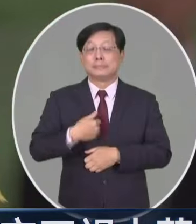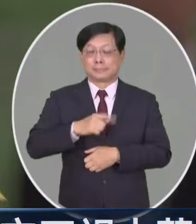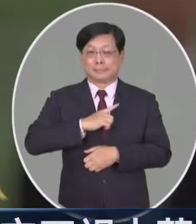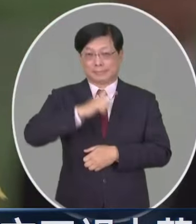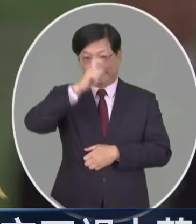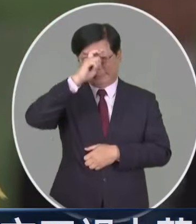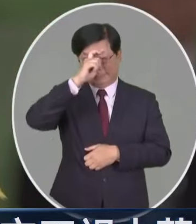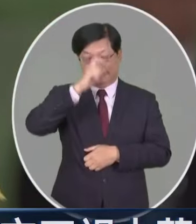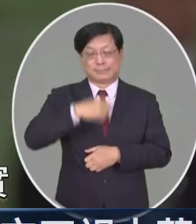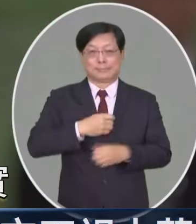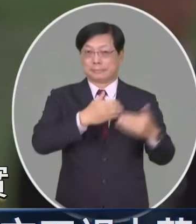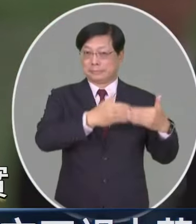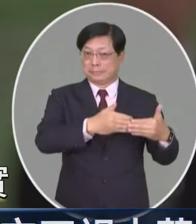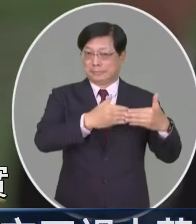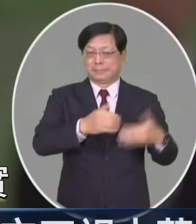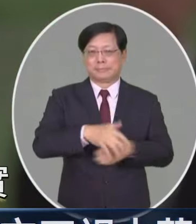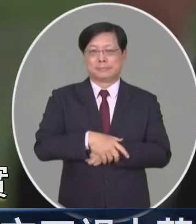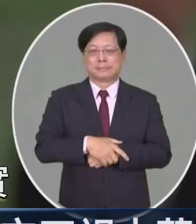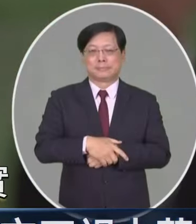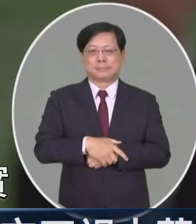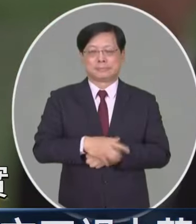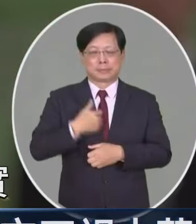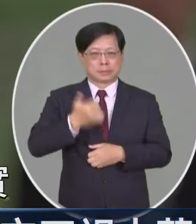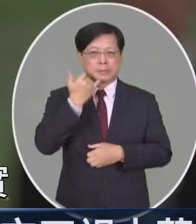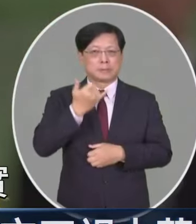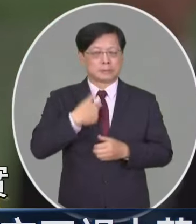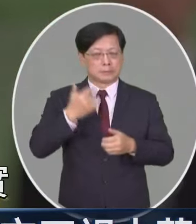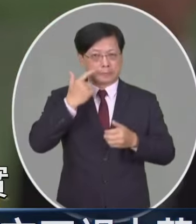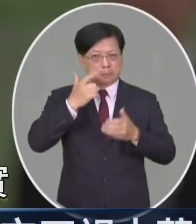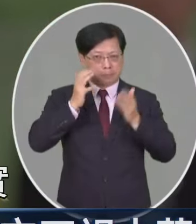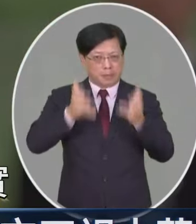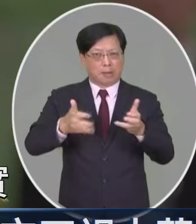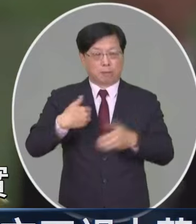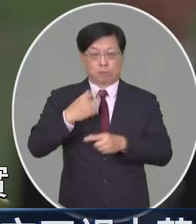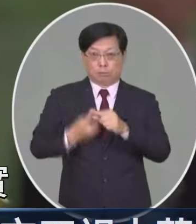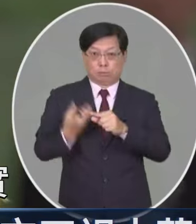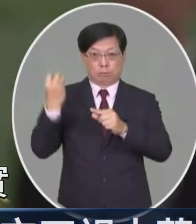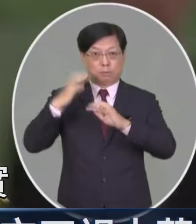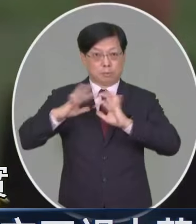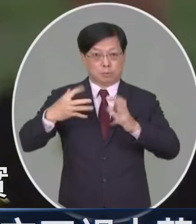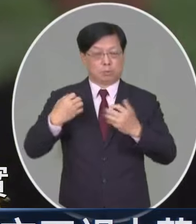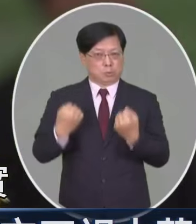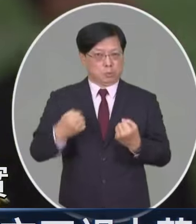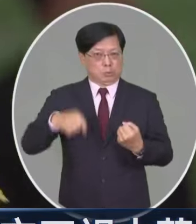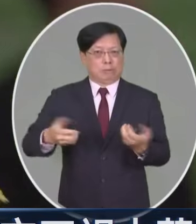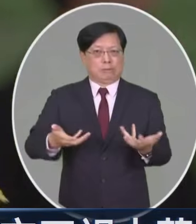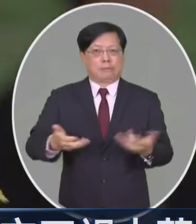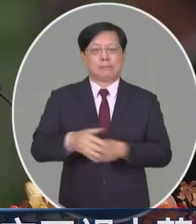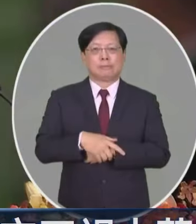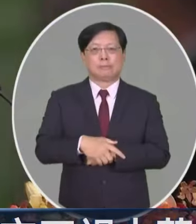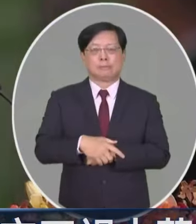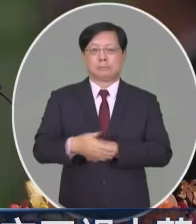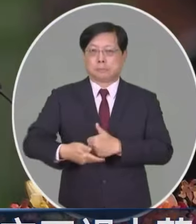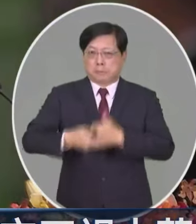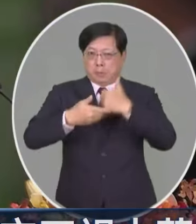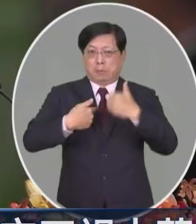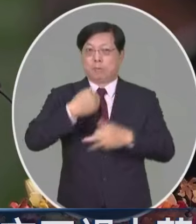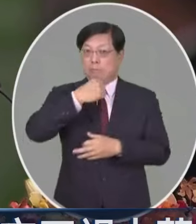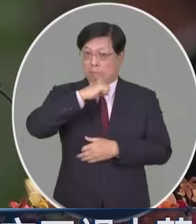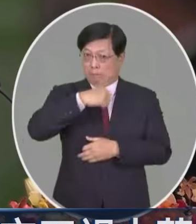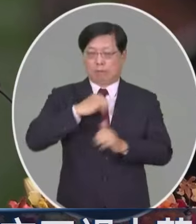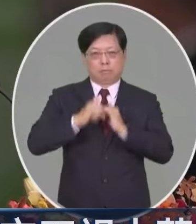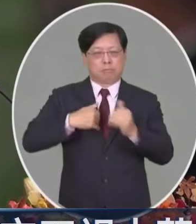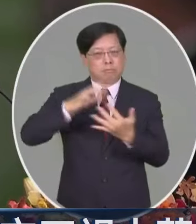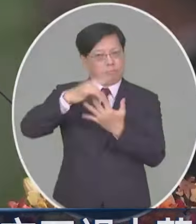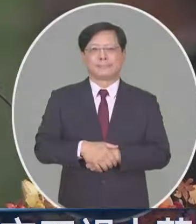希望中国正视中华民国存在的事实，尊重台湾人